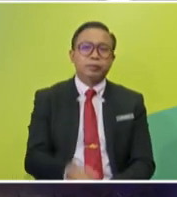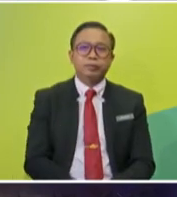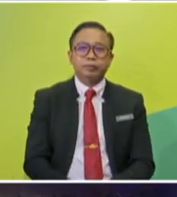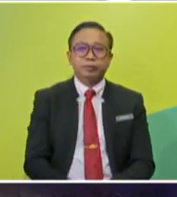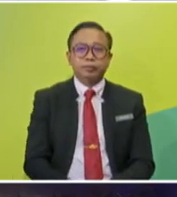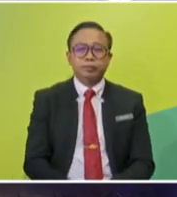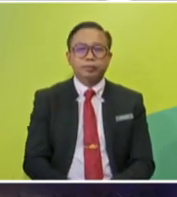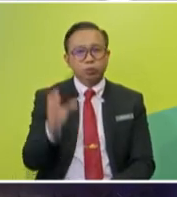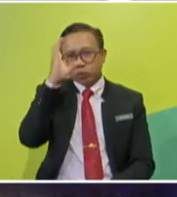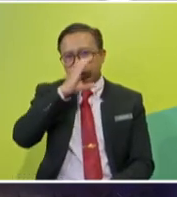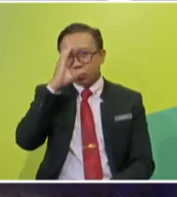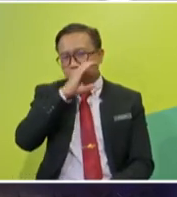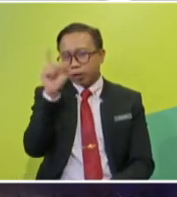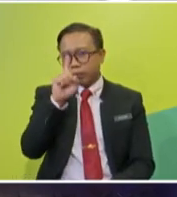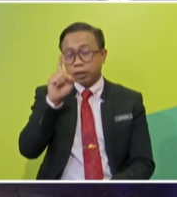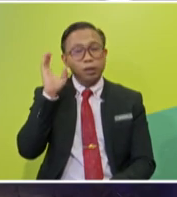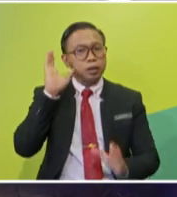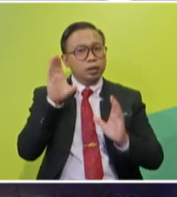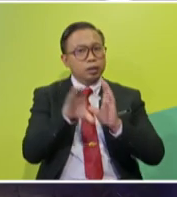coba cari